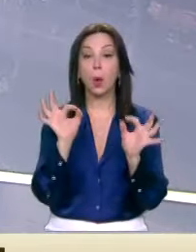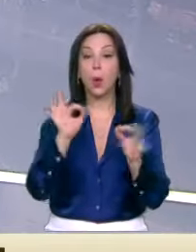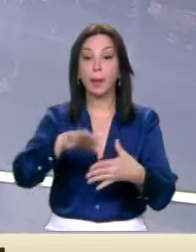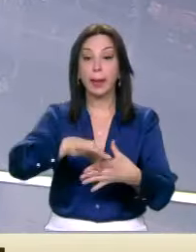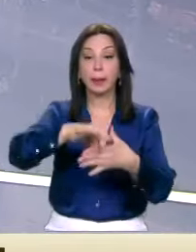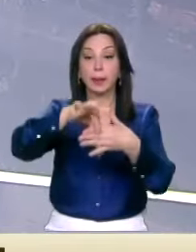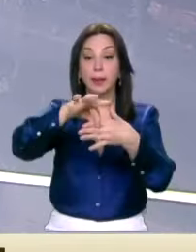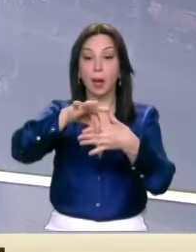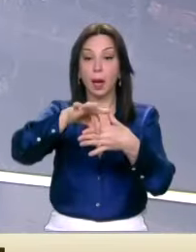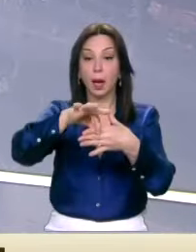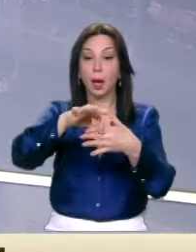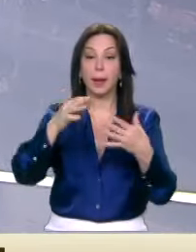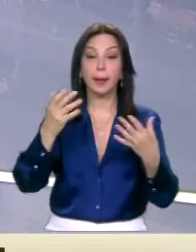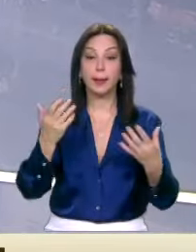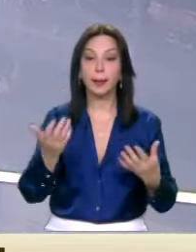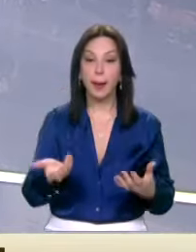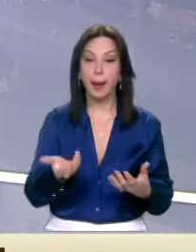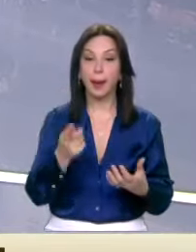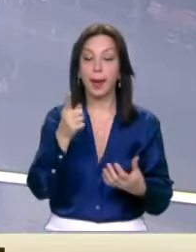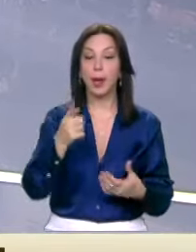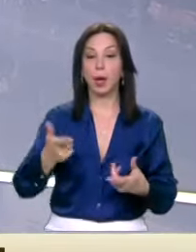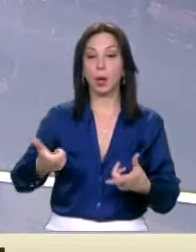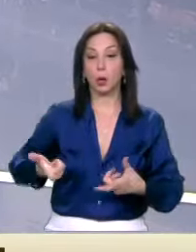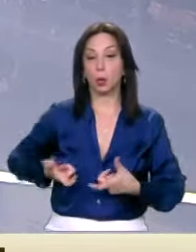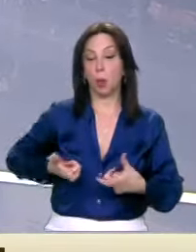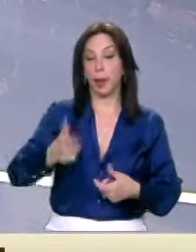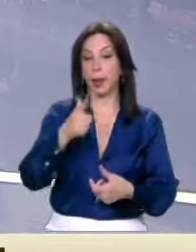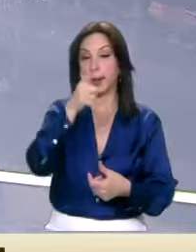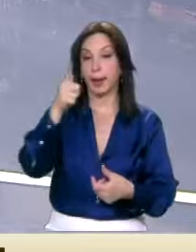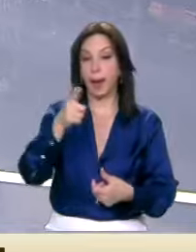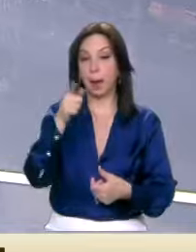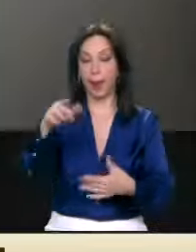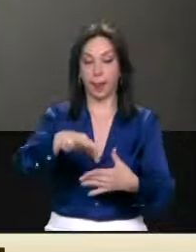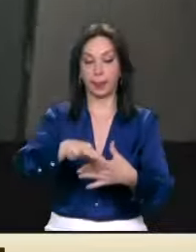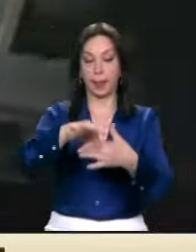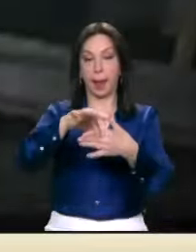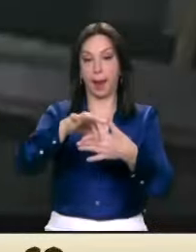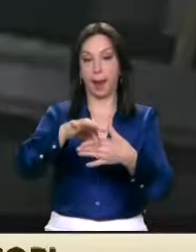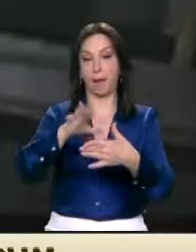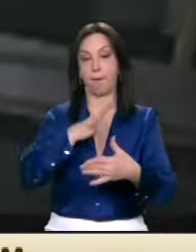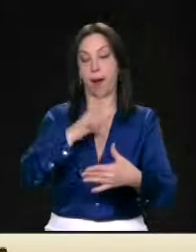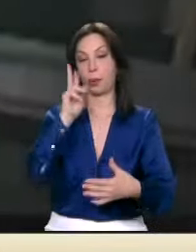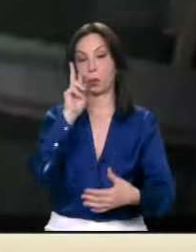ise dehşeti an be an kaydeden güvenlik kamerası kayıtları.